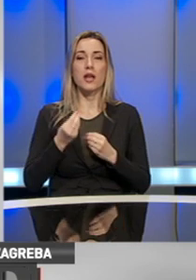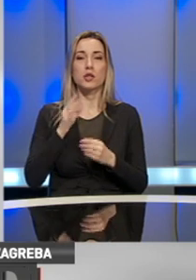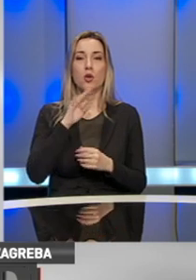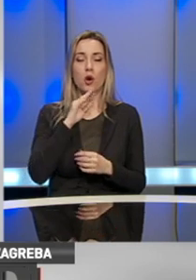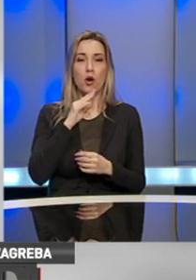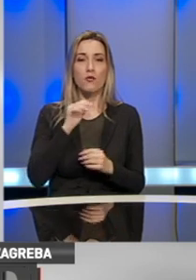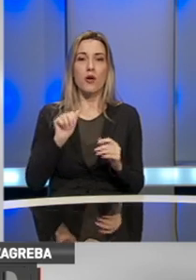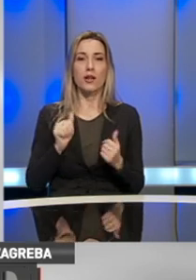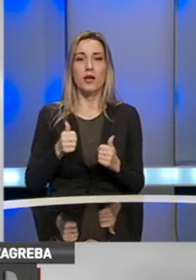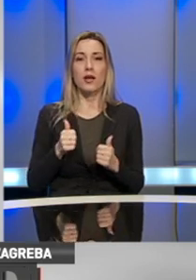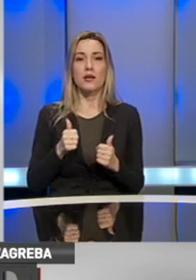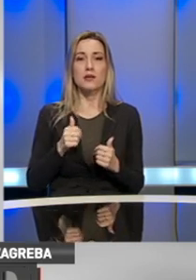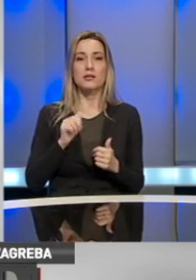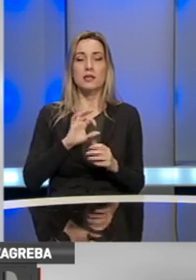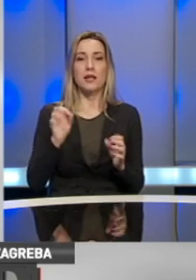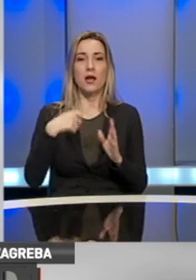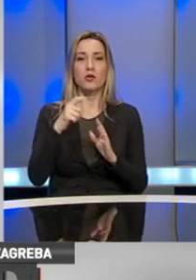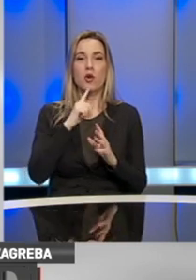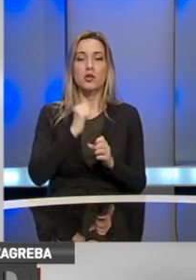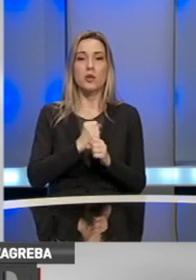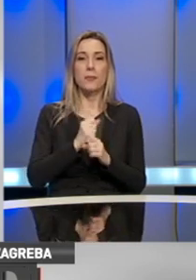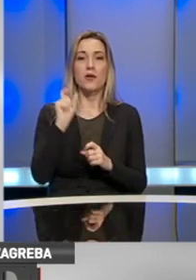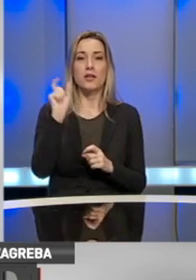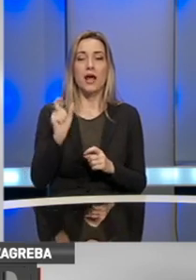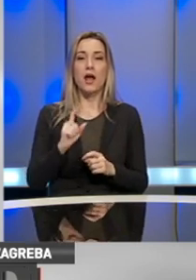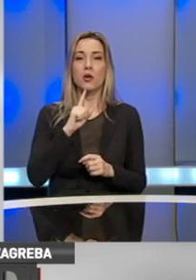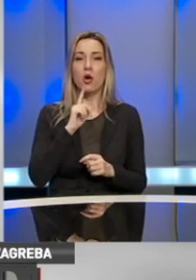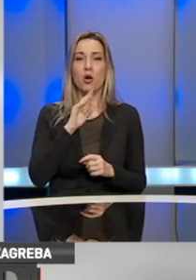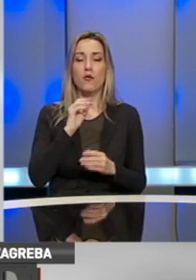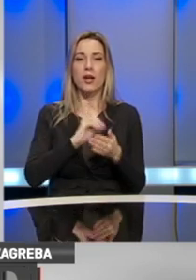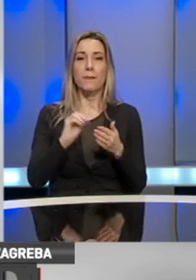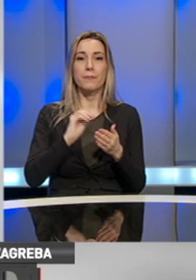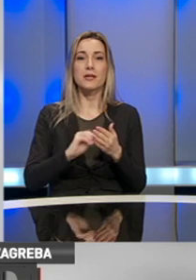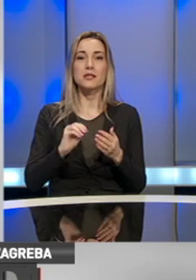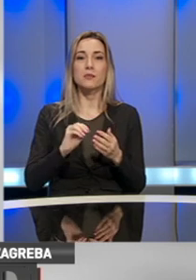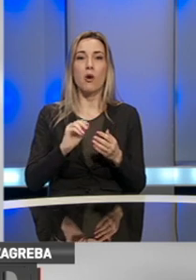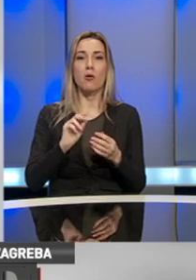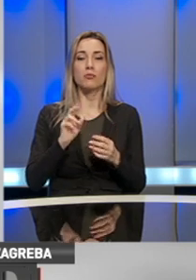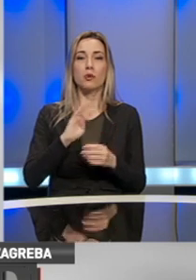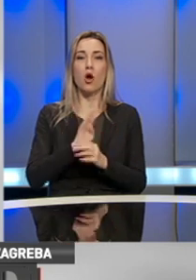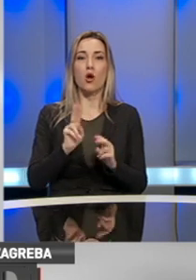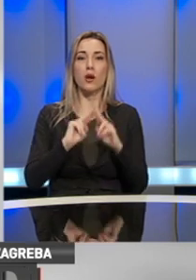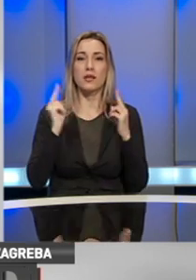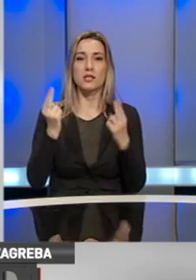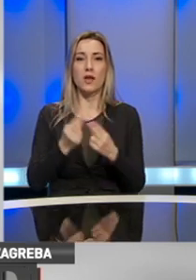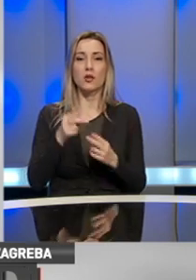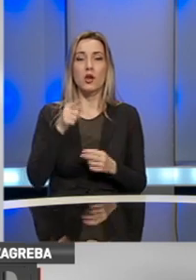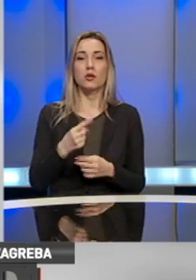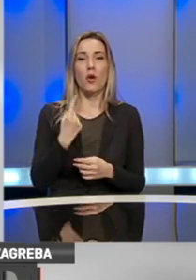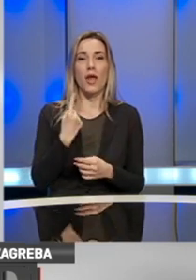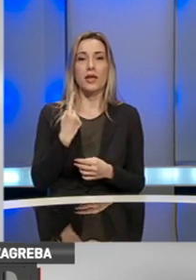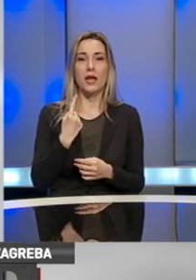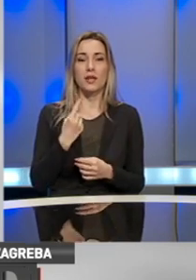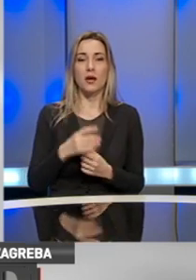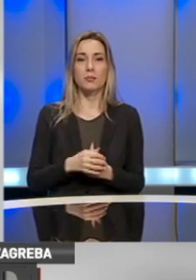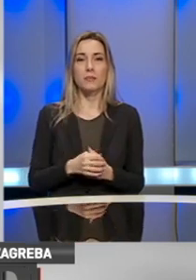sjajan video koji su napravili Italijani koji govore kao pismo korone svijetu. To je jedna,